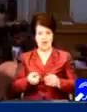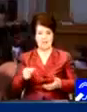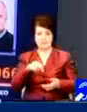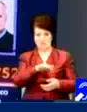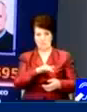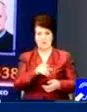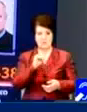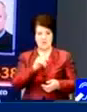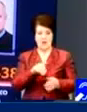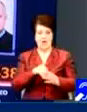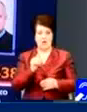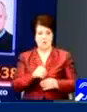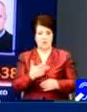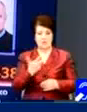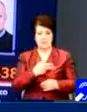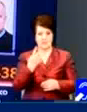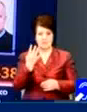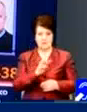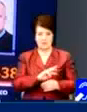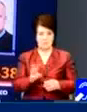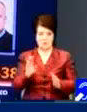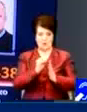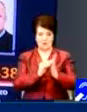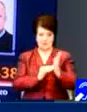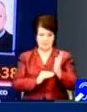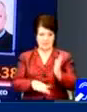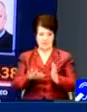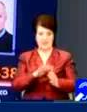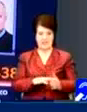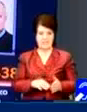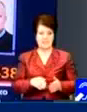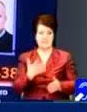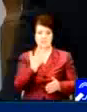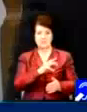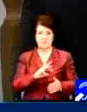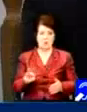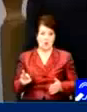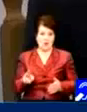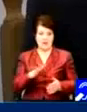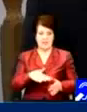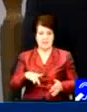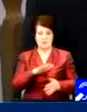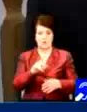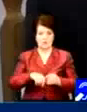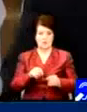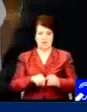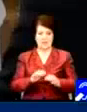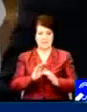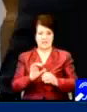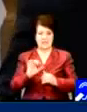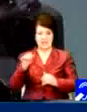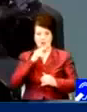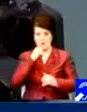la urne. Peste 34 de milioane de alegători au fost înscriși în listele electorale. Însă 5 milioane de locuitori din teritoriile controlate de separatiștii